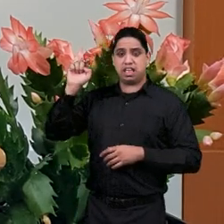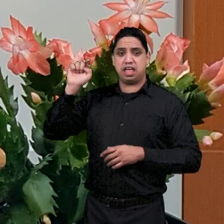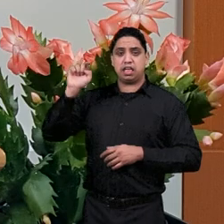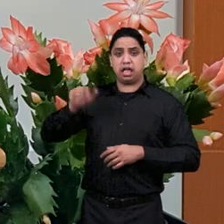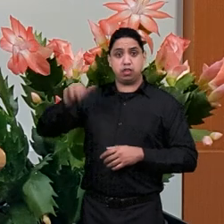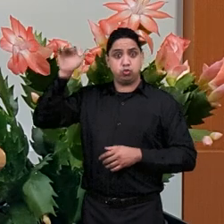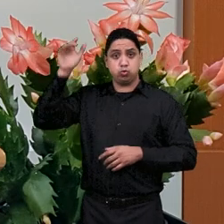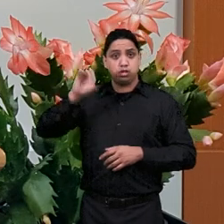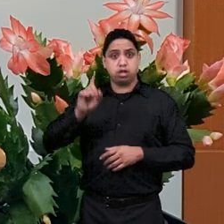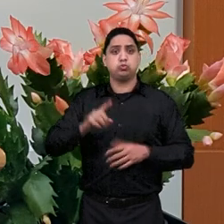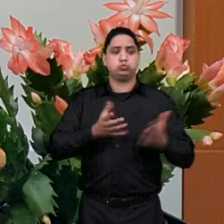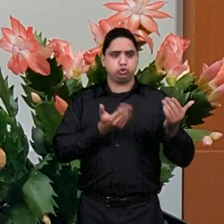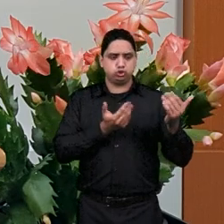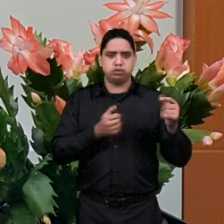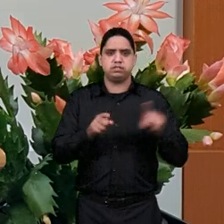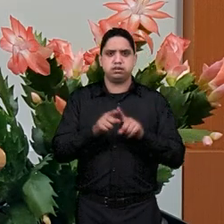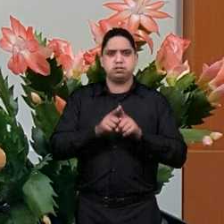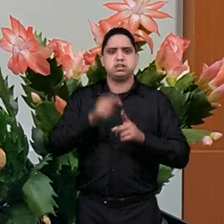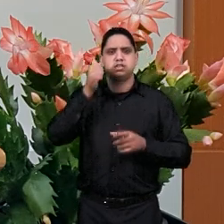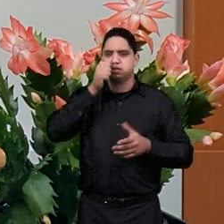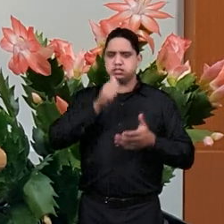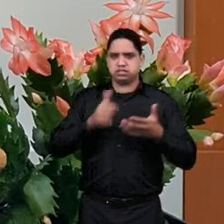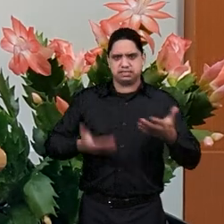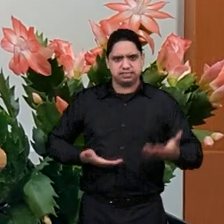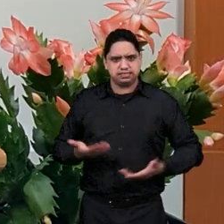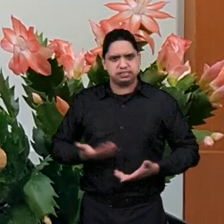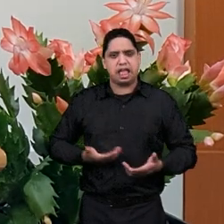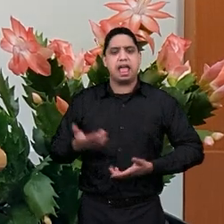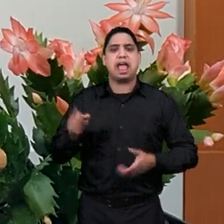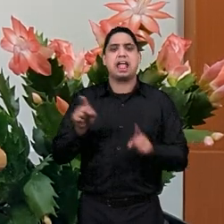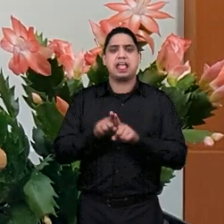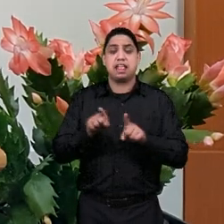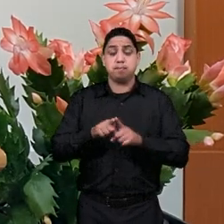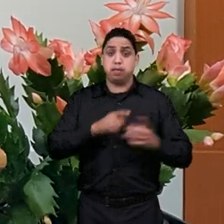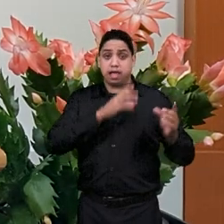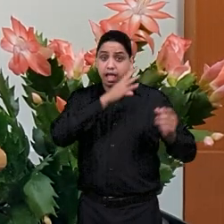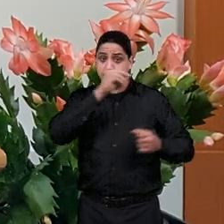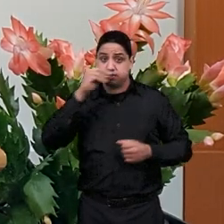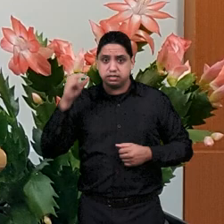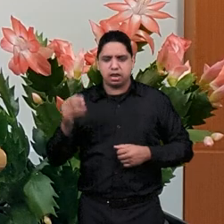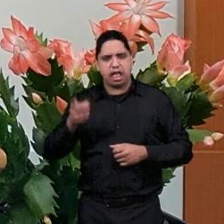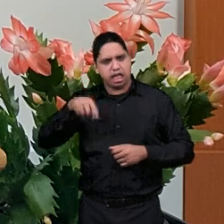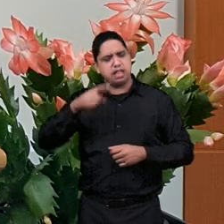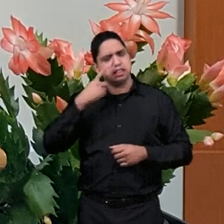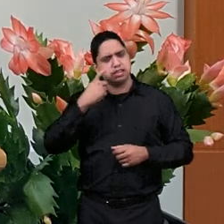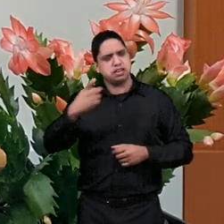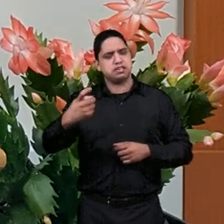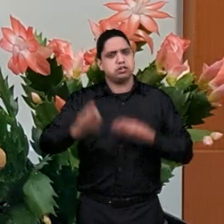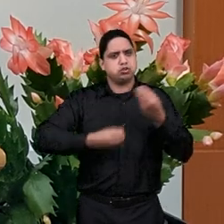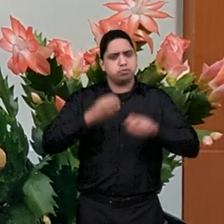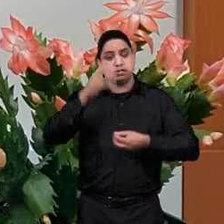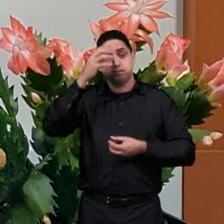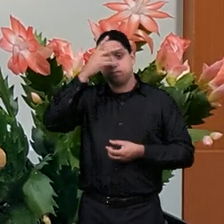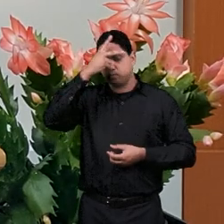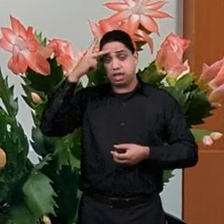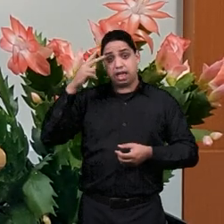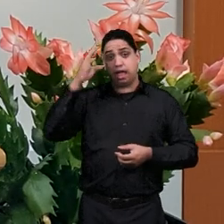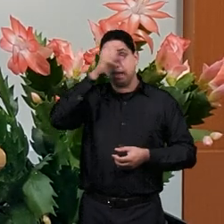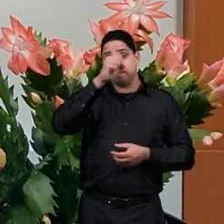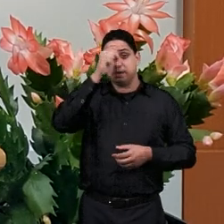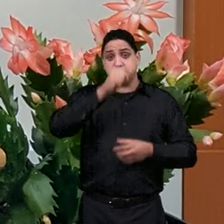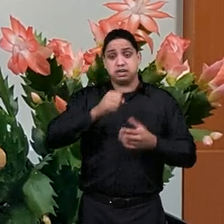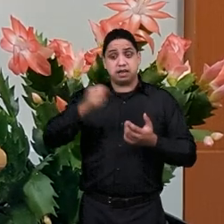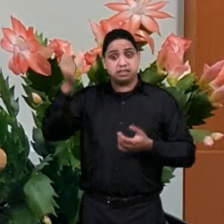avec les dames, même avec les adolescents. C'est très intéressant de voir les participations